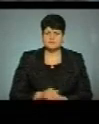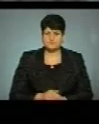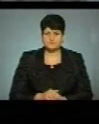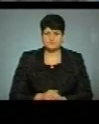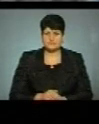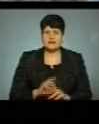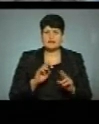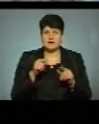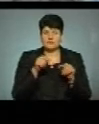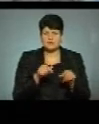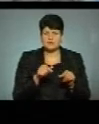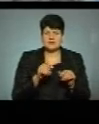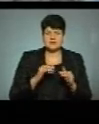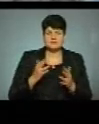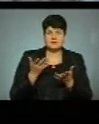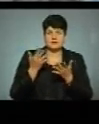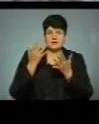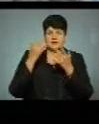типу, як вони зійшли на небо,